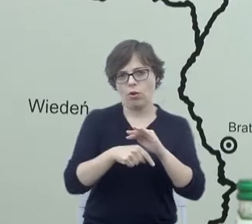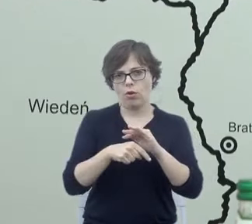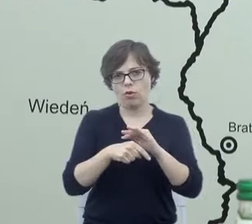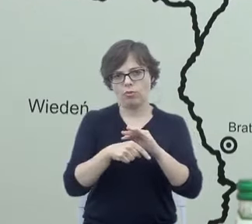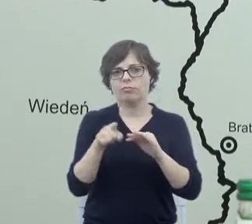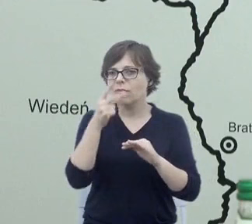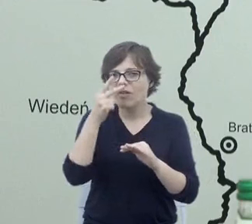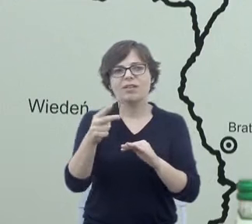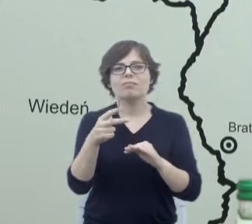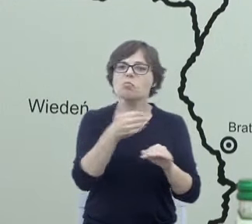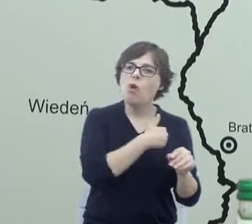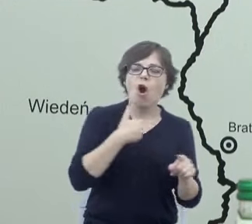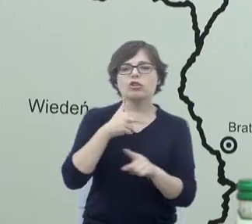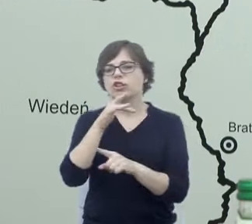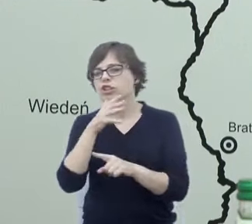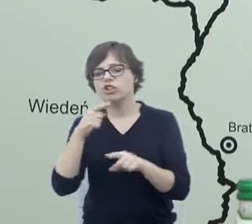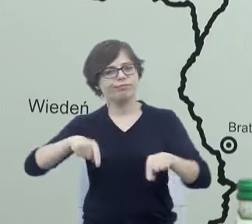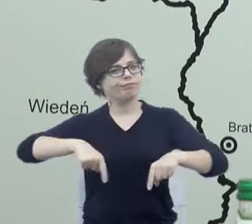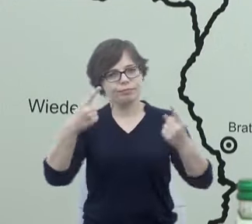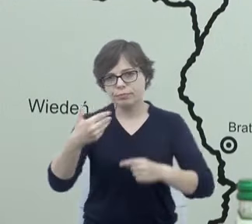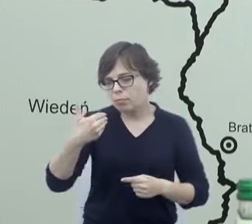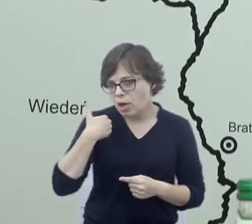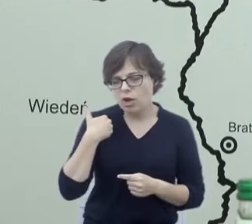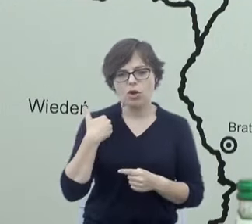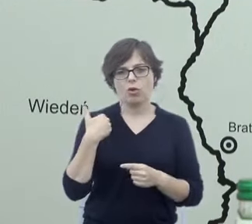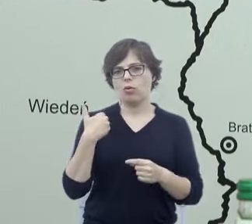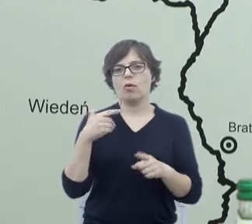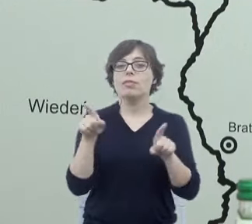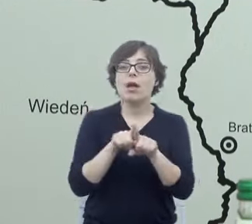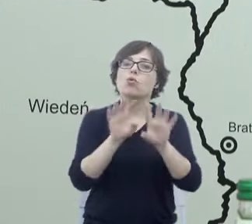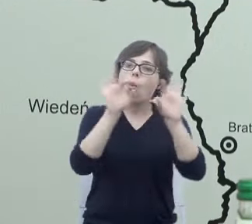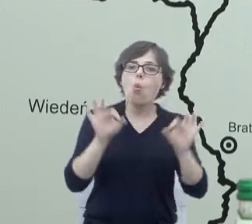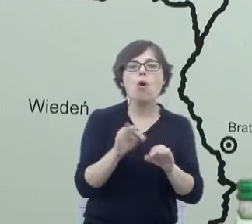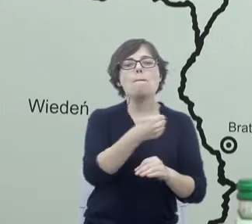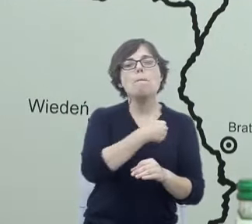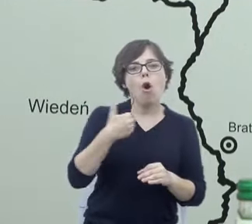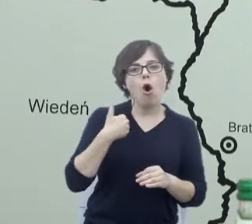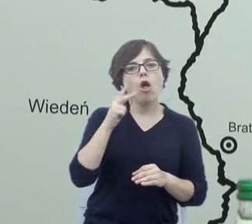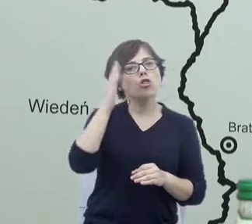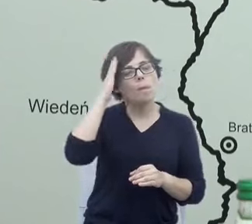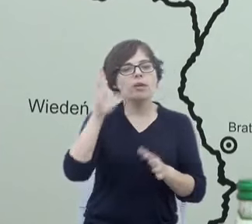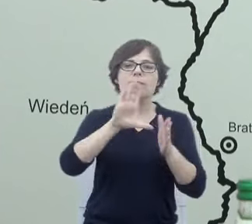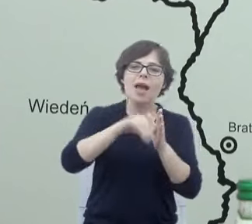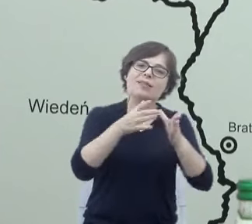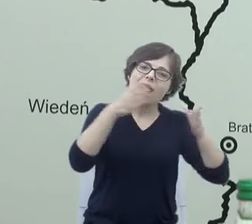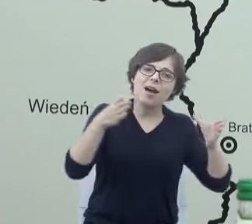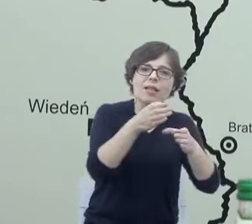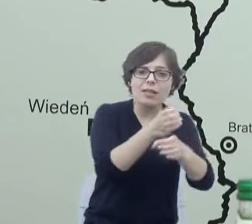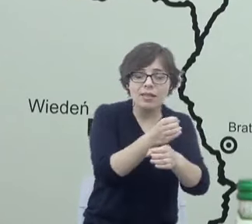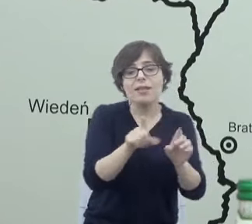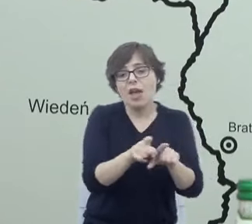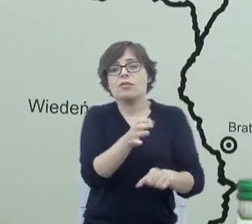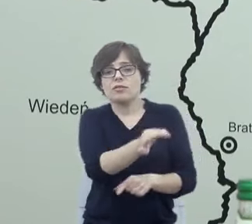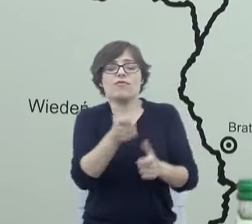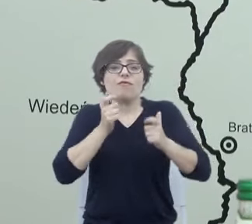antagonizm polsko-żydowski, czy stosunku Polaków, mieszkańców miast, miasteczek, a też wsi